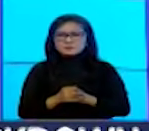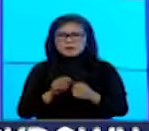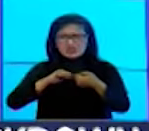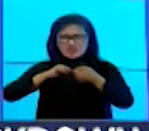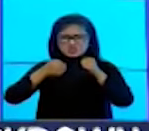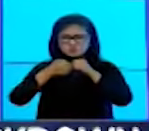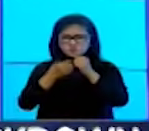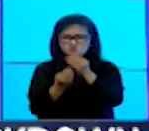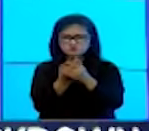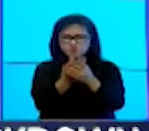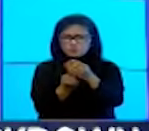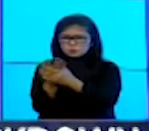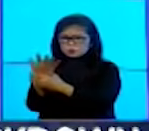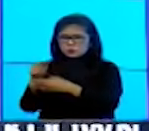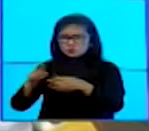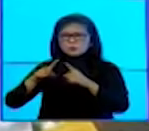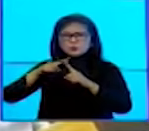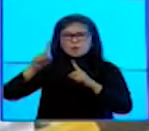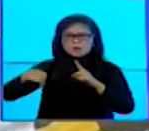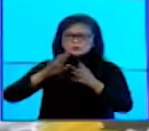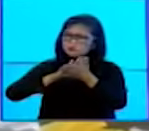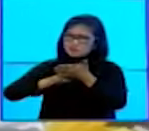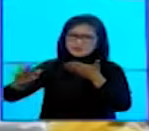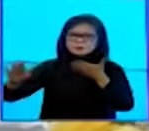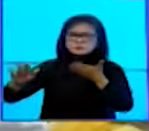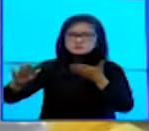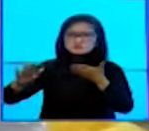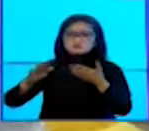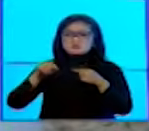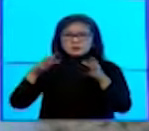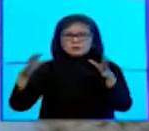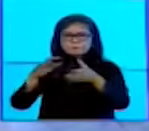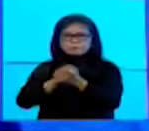kawasan ini membuat Satgas COVID-19 Kecamatan Cipayung memberlakukan mikro lockdown.